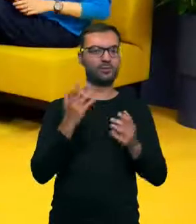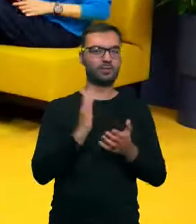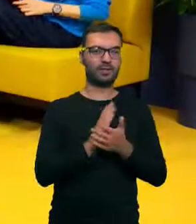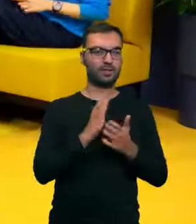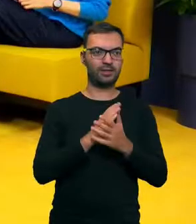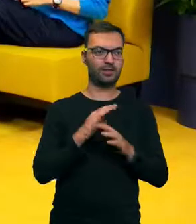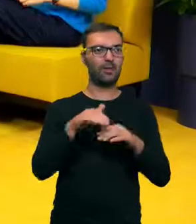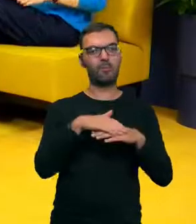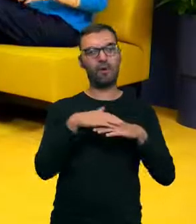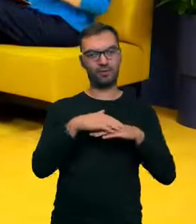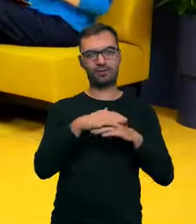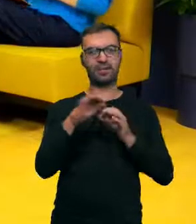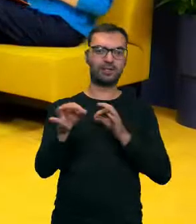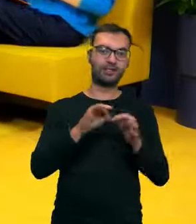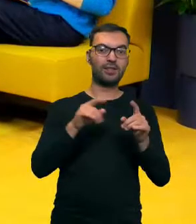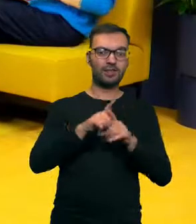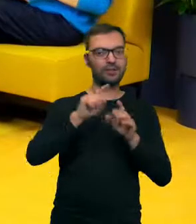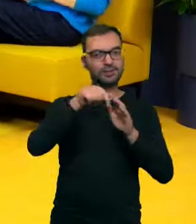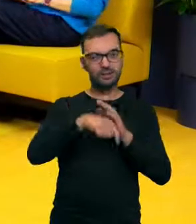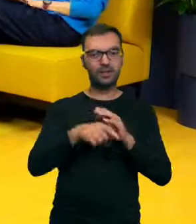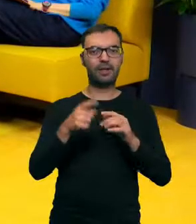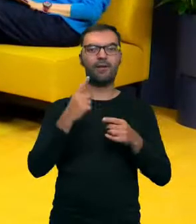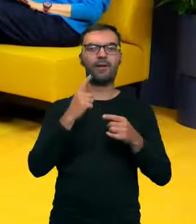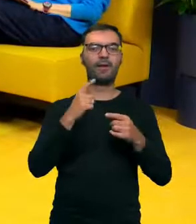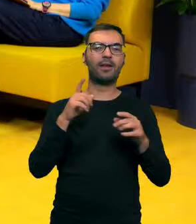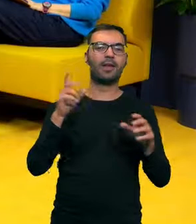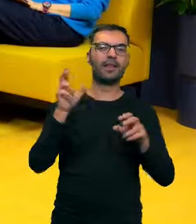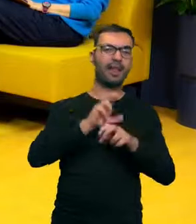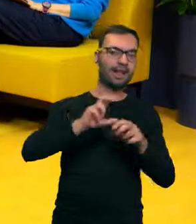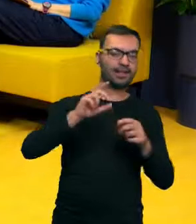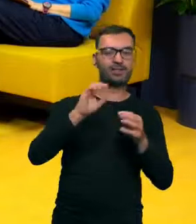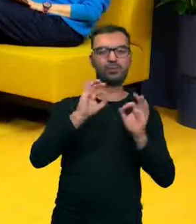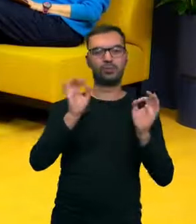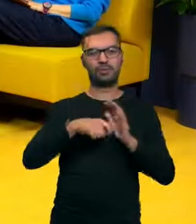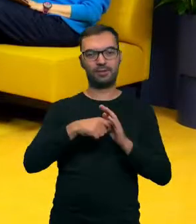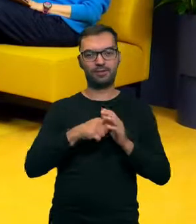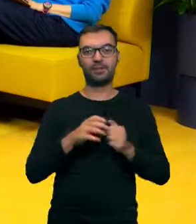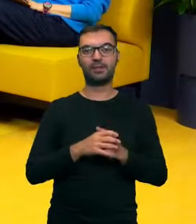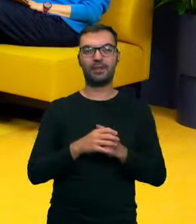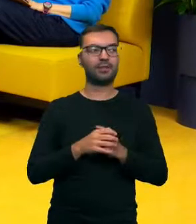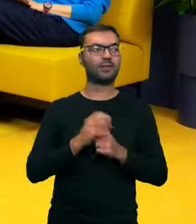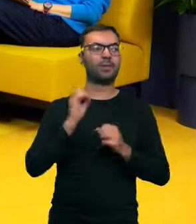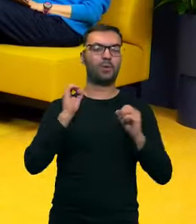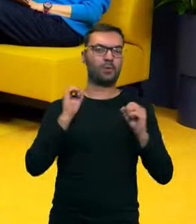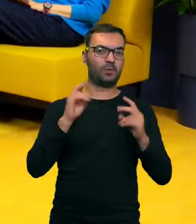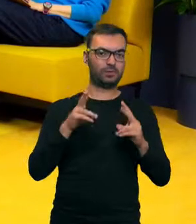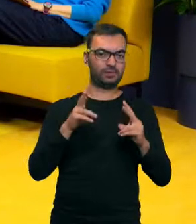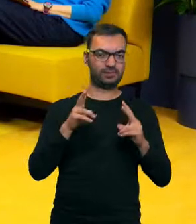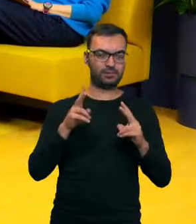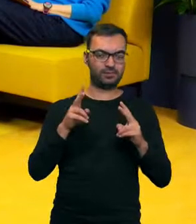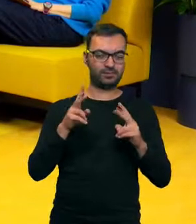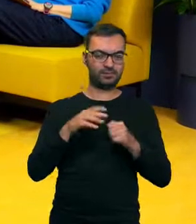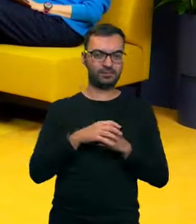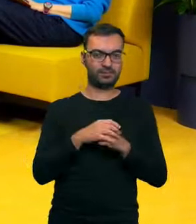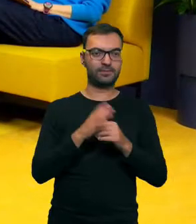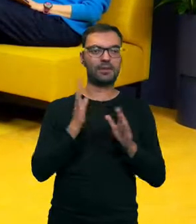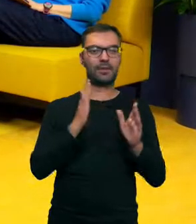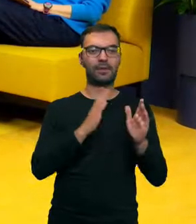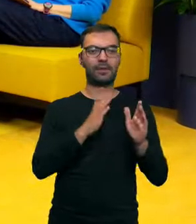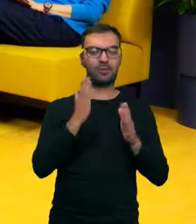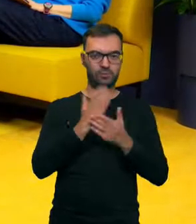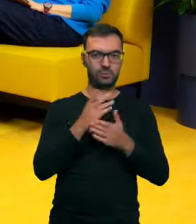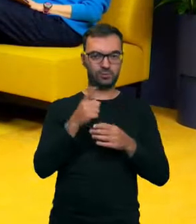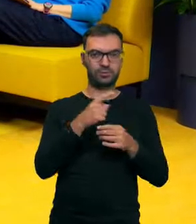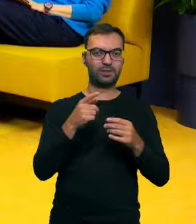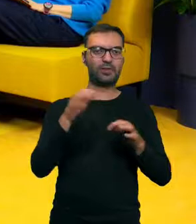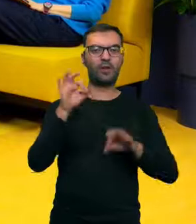tylko o historii. Tylko też o sztuce filmowej, jak się domyślam. Zanim dojdziemy do tego, bo też chronologię wchodzenia w projekt